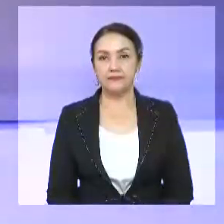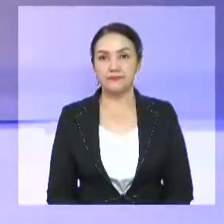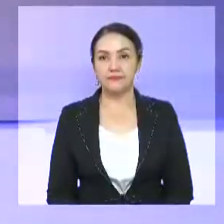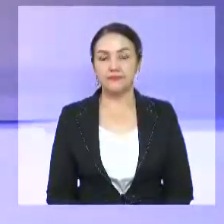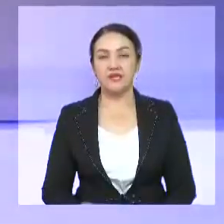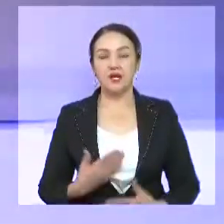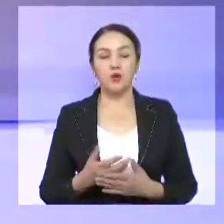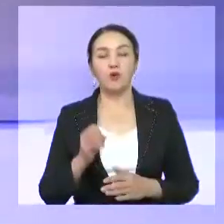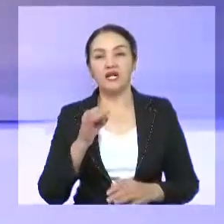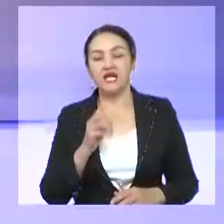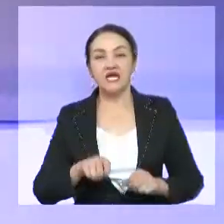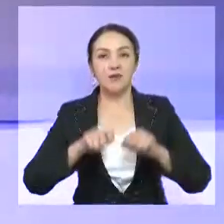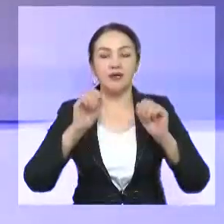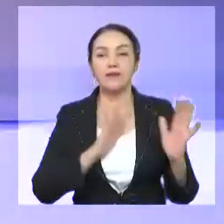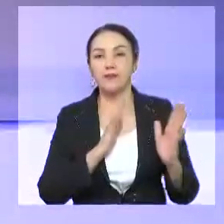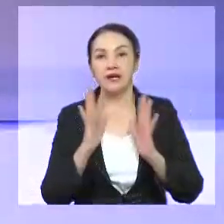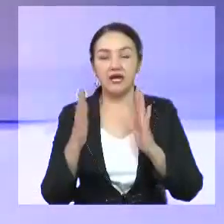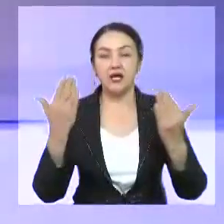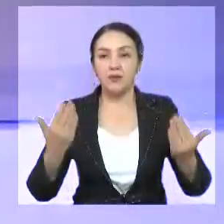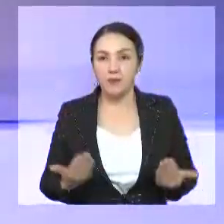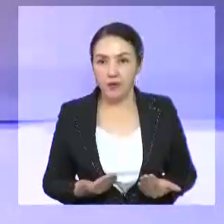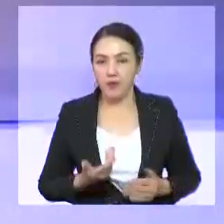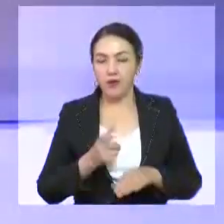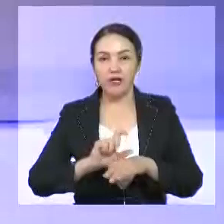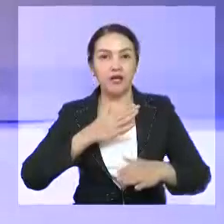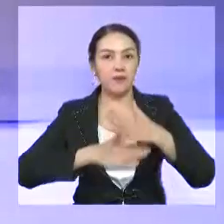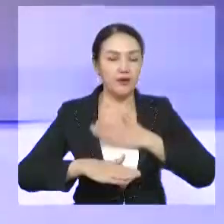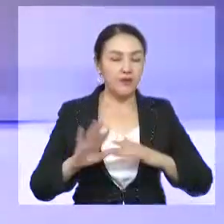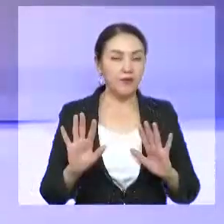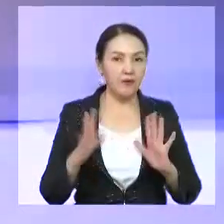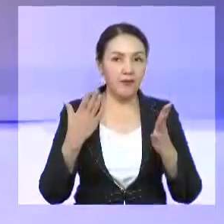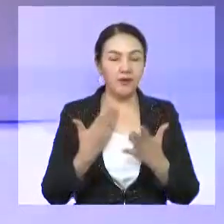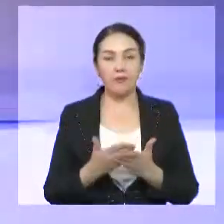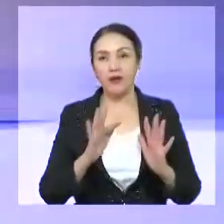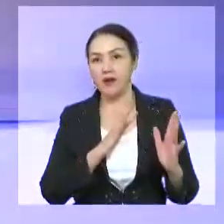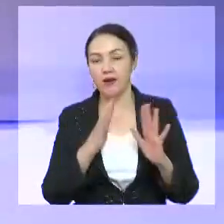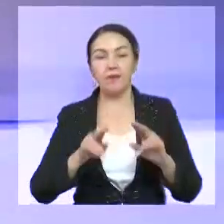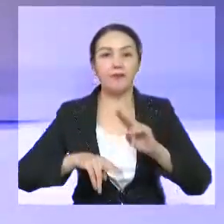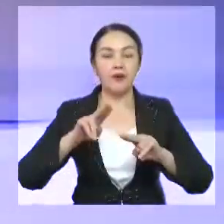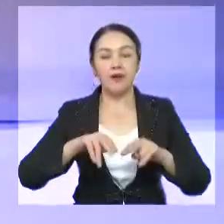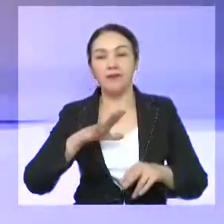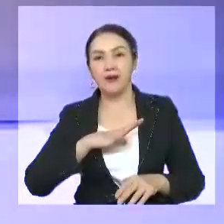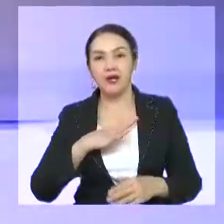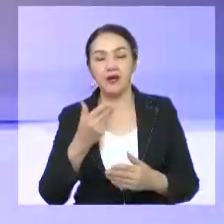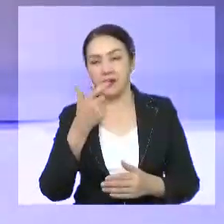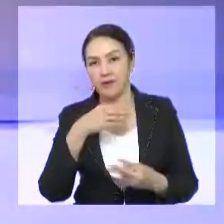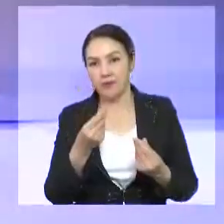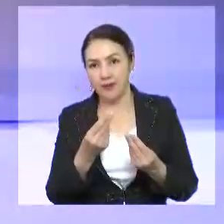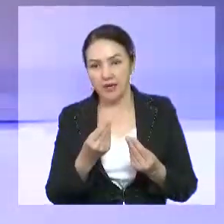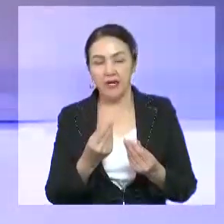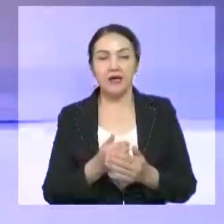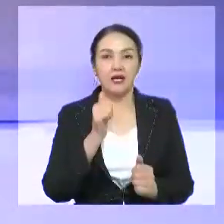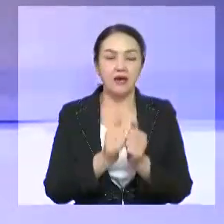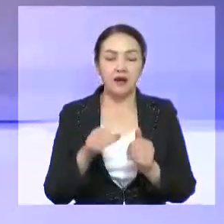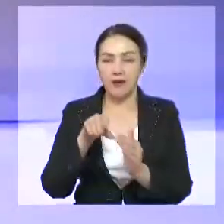а в массиве Курай открылся парк местные жители были очень рады этому событию ведь парк был построен за счёт их собственных средств